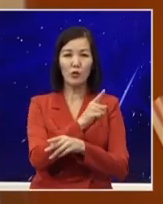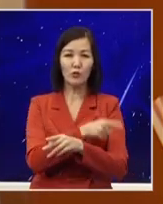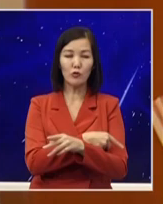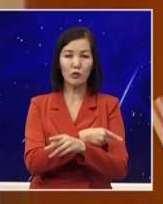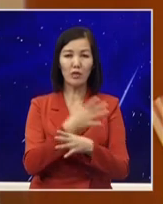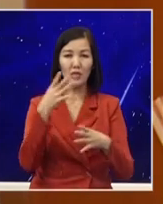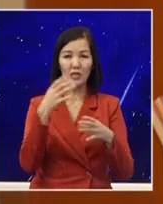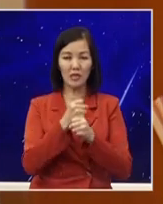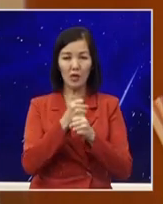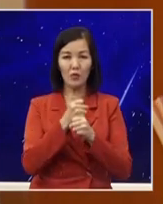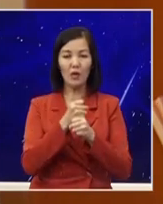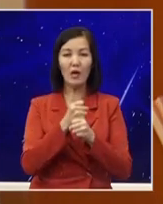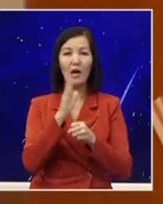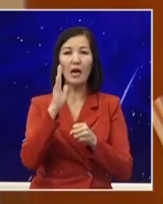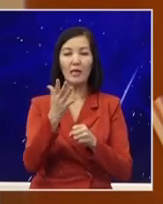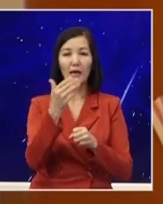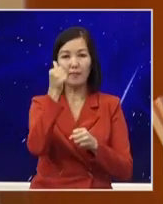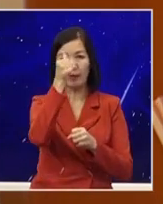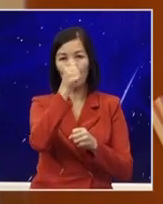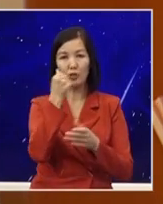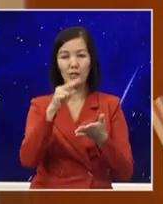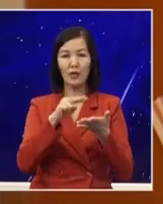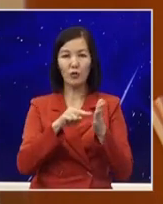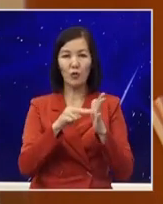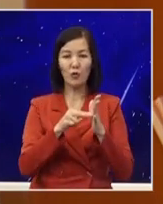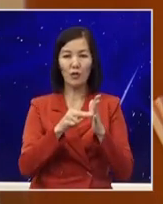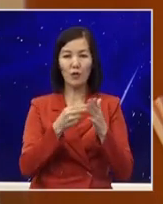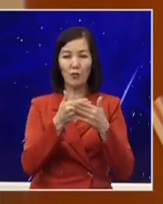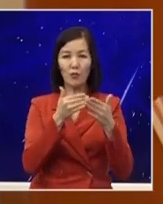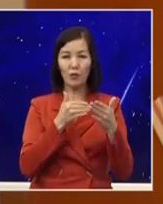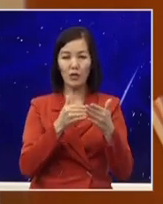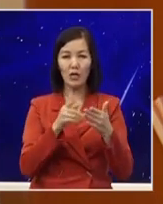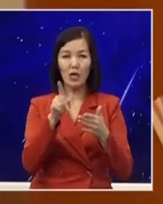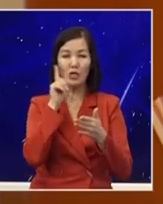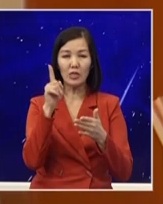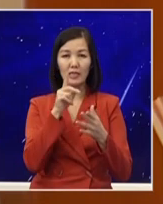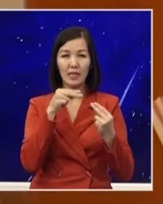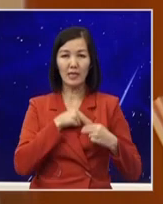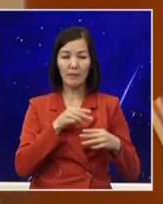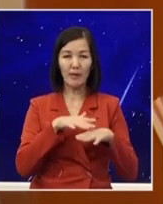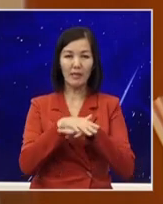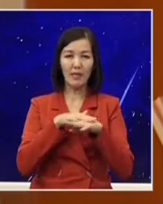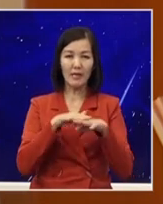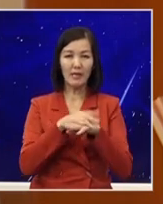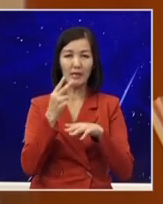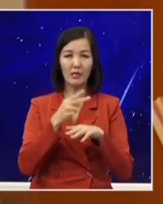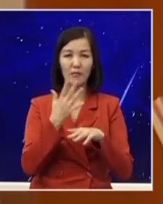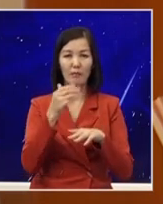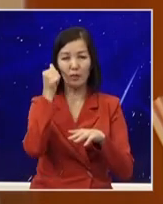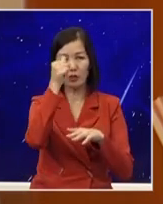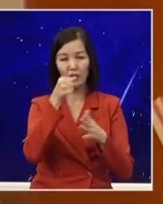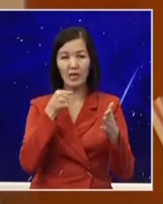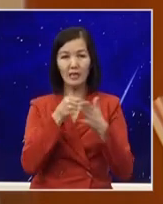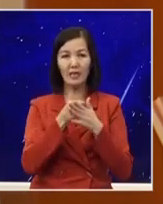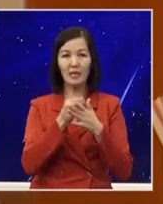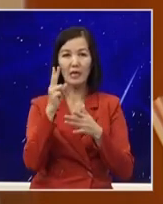қысымы. Біз алдағы 5 жылға талдау жасап көрдік. Жастардың еңбек нарығына жыл сайынғы ағыны 25 жылға қарай